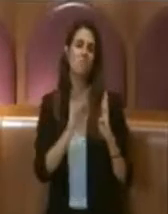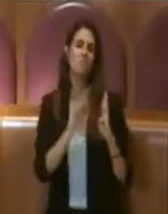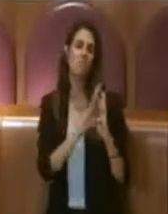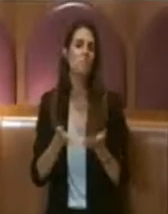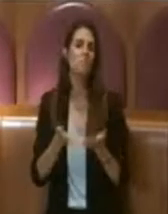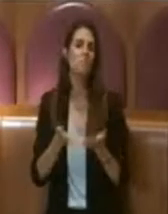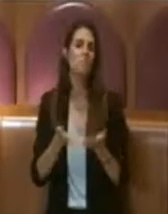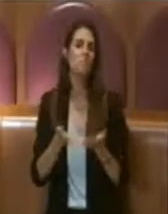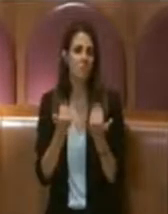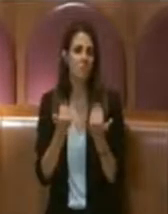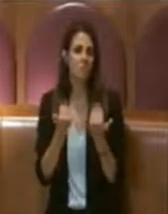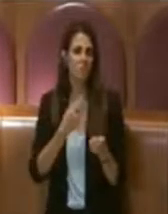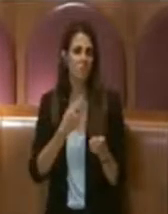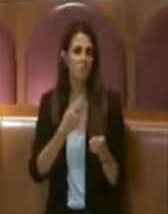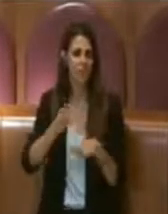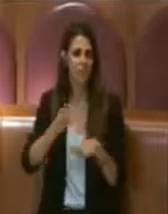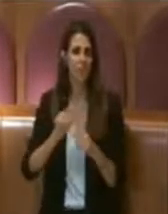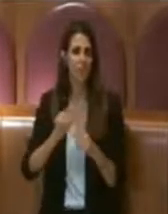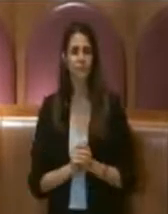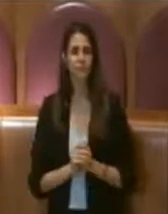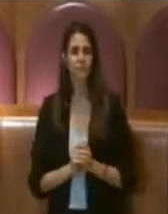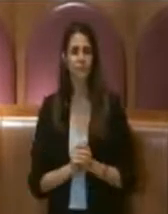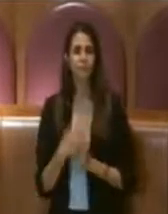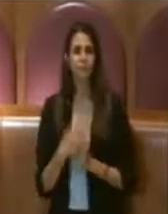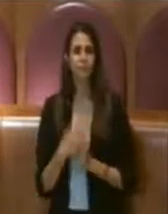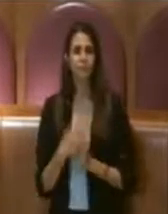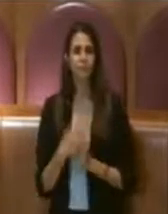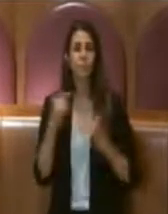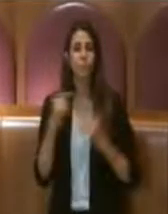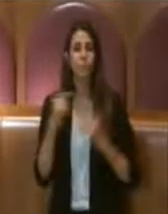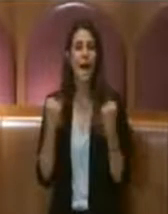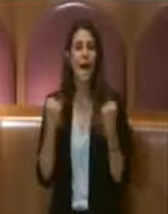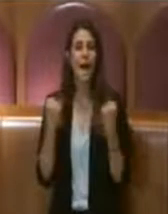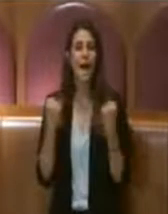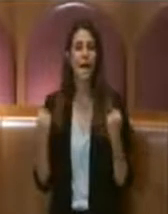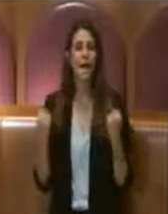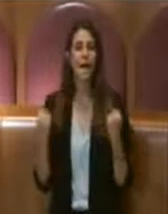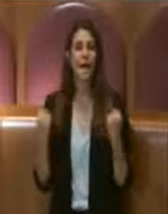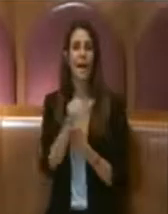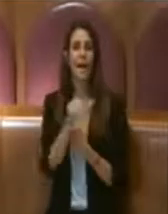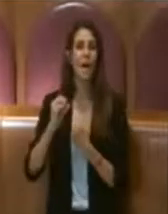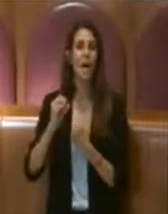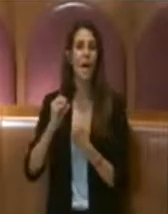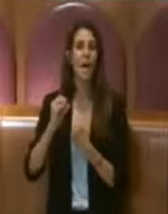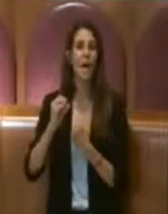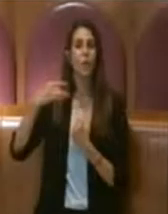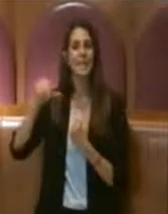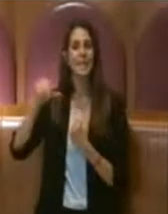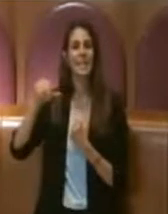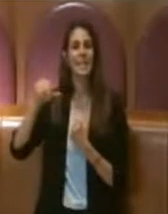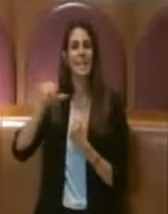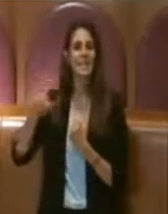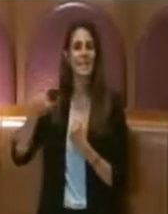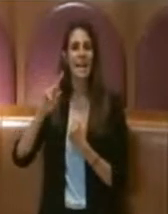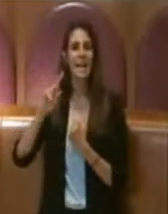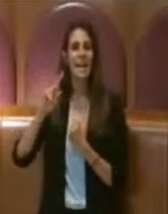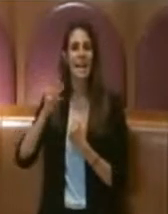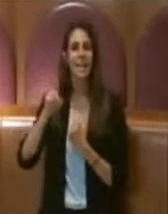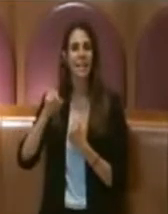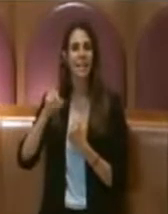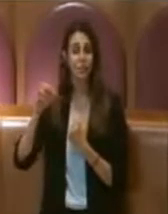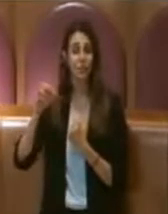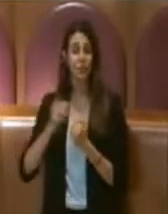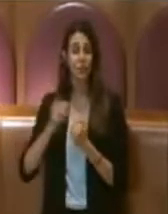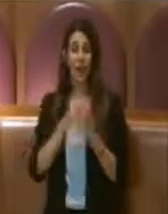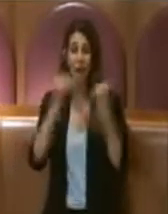Quindi in realtà si trattano di attività di somministrazione che in questo momento hanno necessità